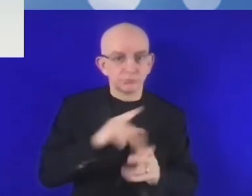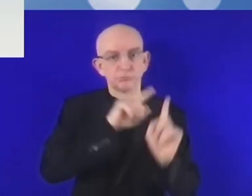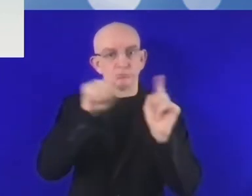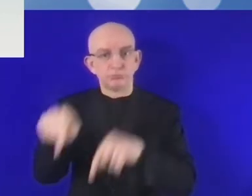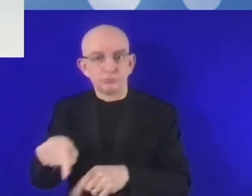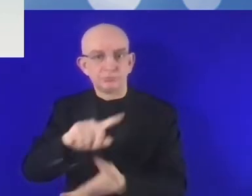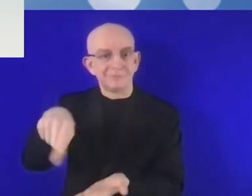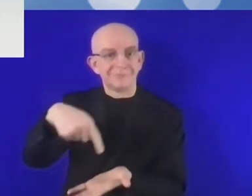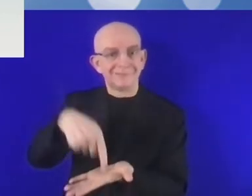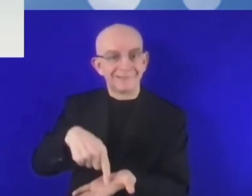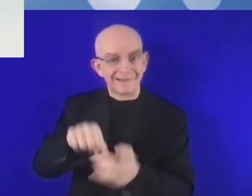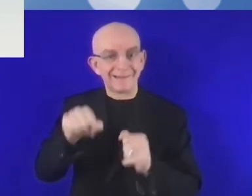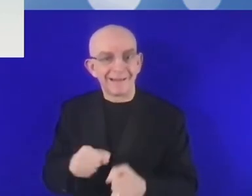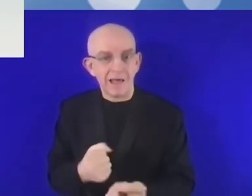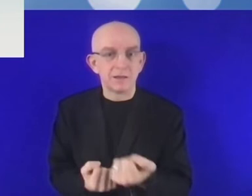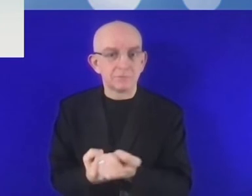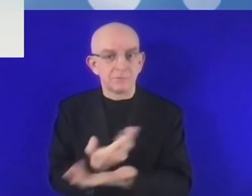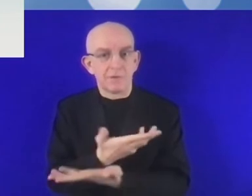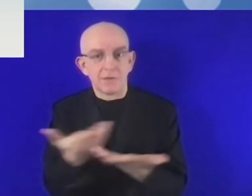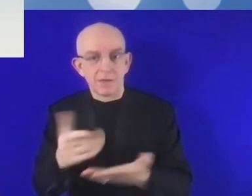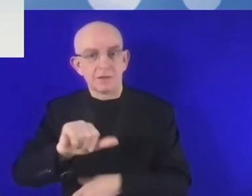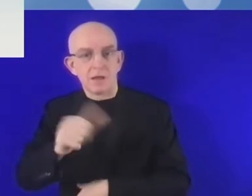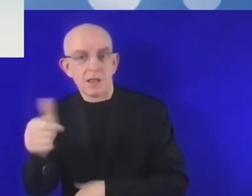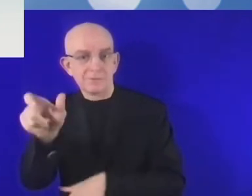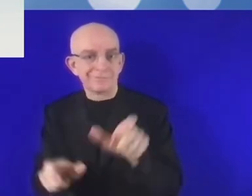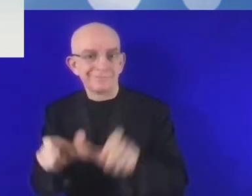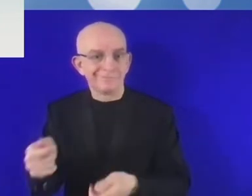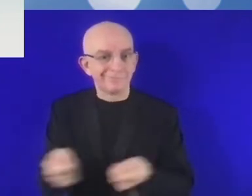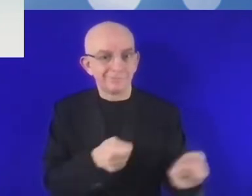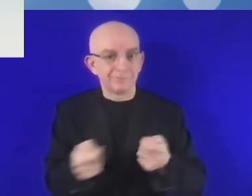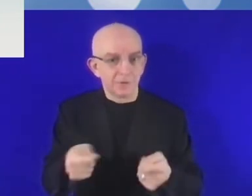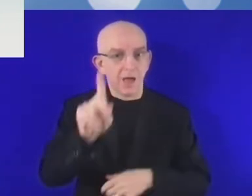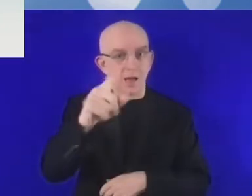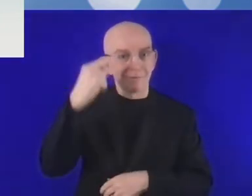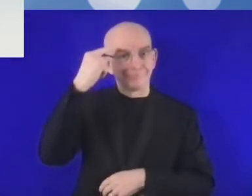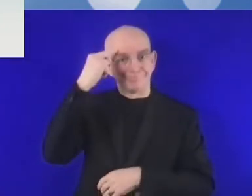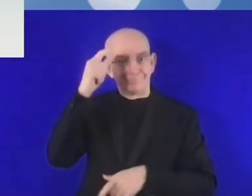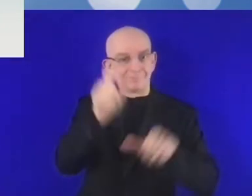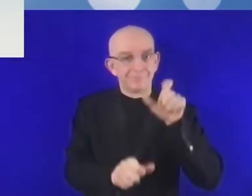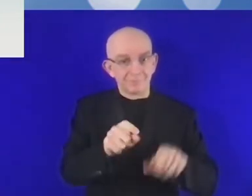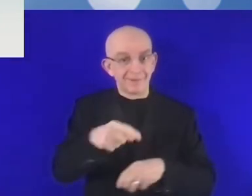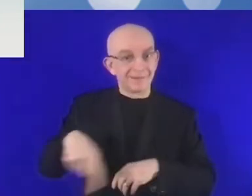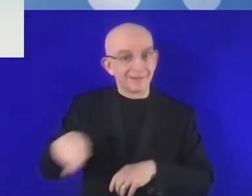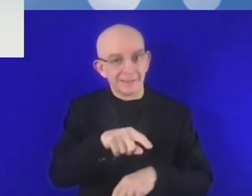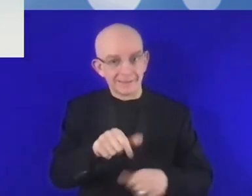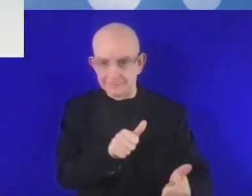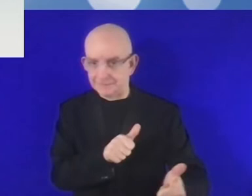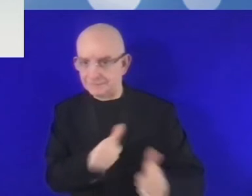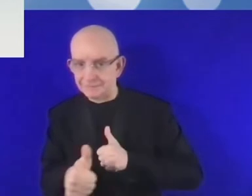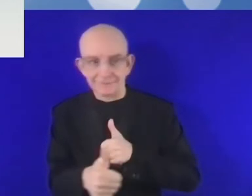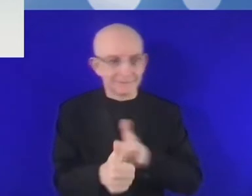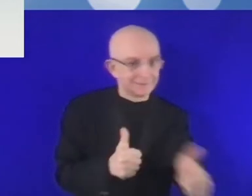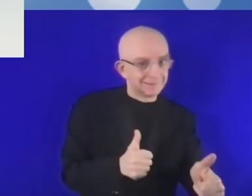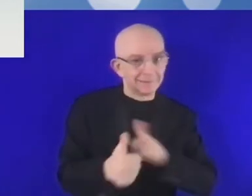الحجر والإغلاق أن عندما لم يكن الناس لا يستطيعون الذهاب إلى أعمالهم وإلى